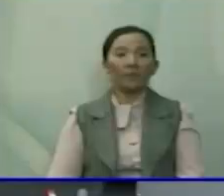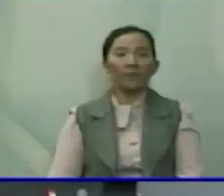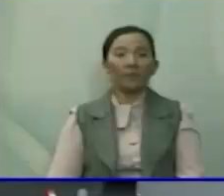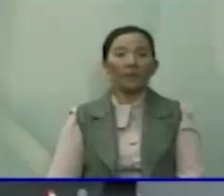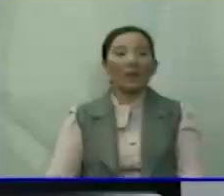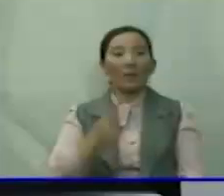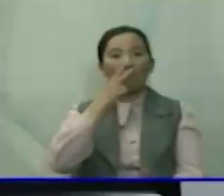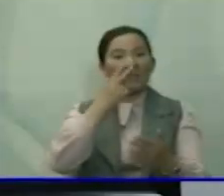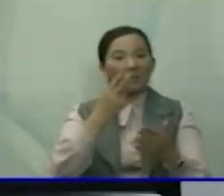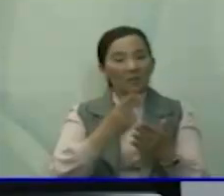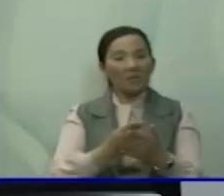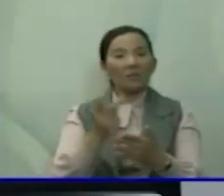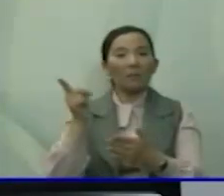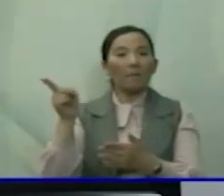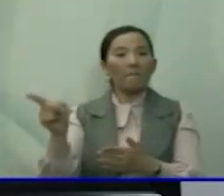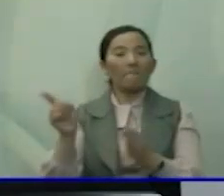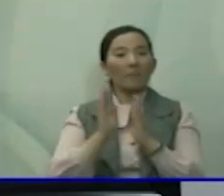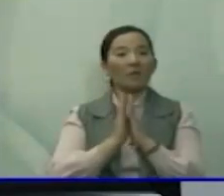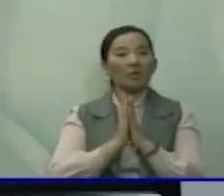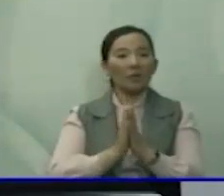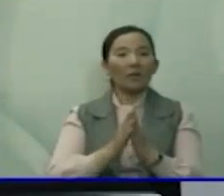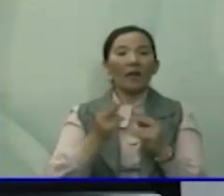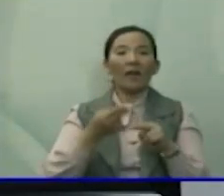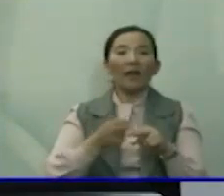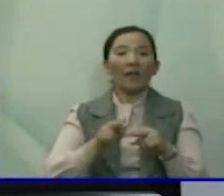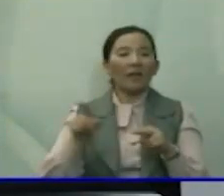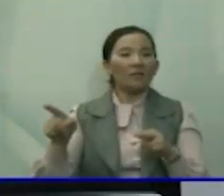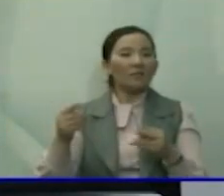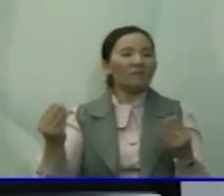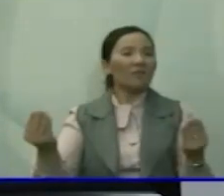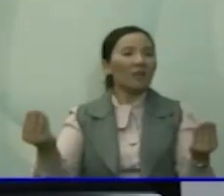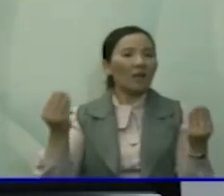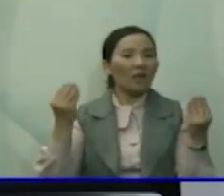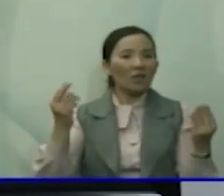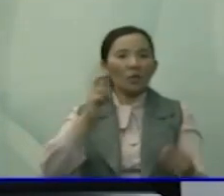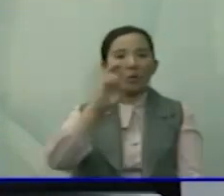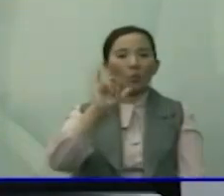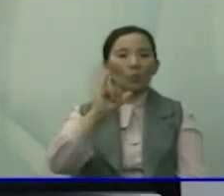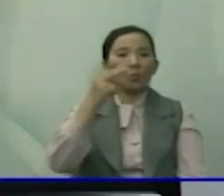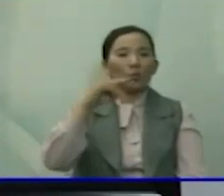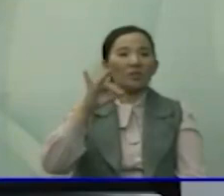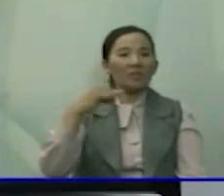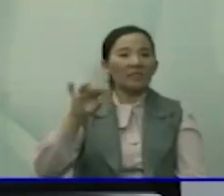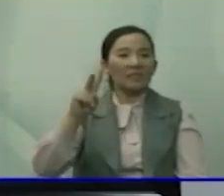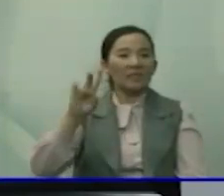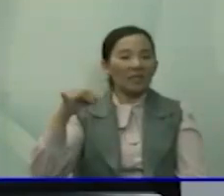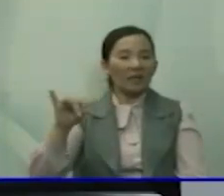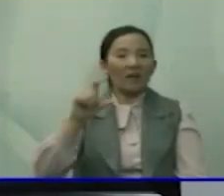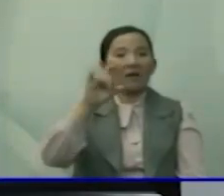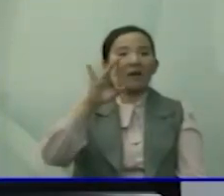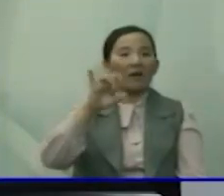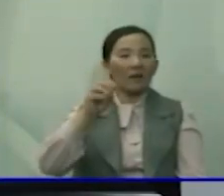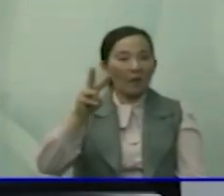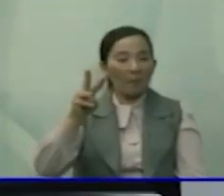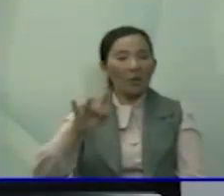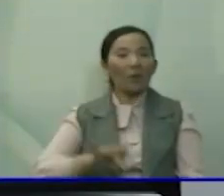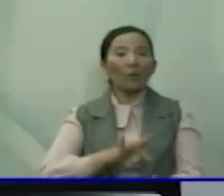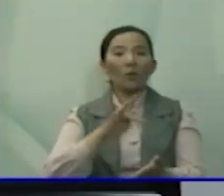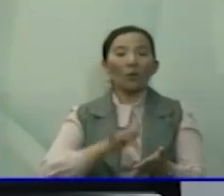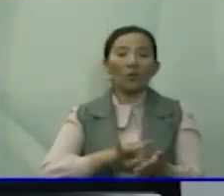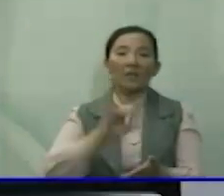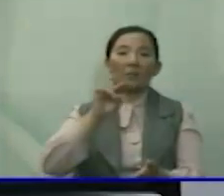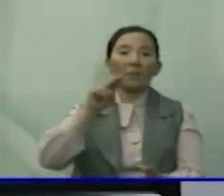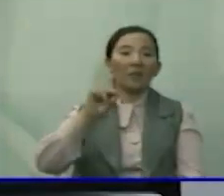посмотрите пожалуйста найти великолепный буддистские храмы в городе пекине